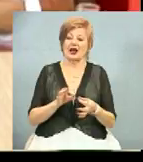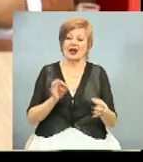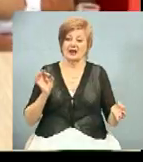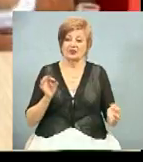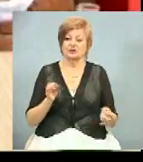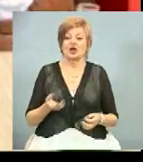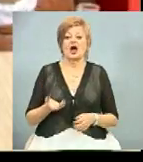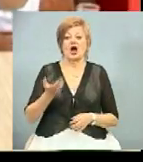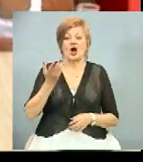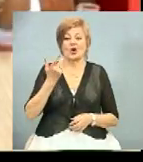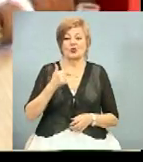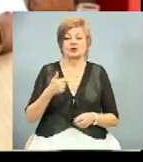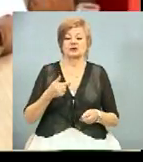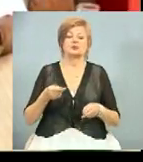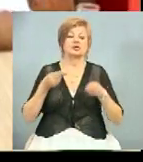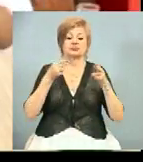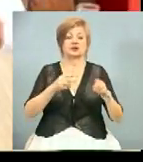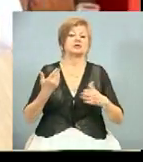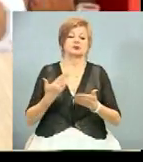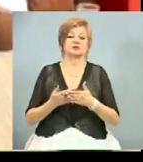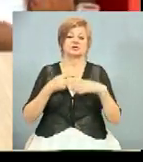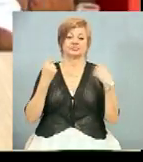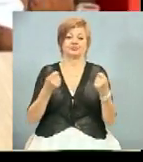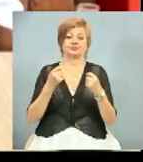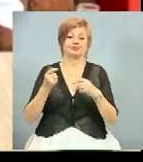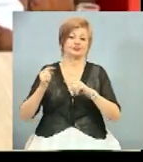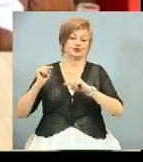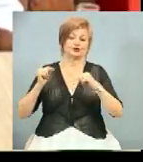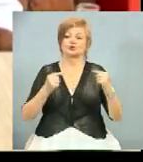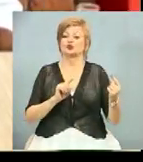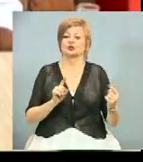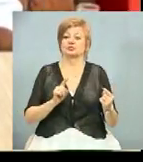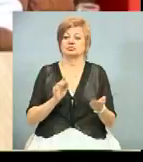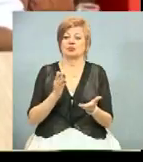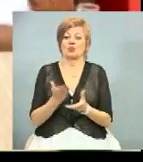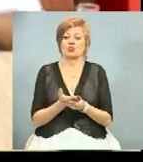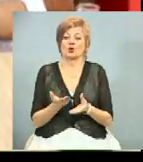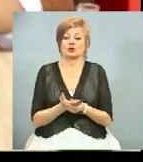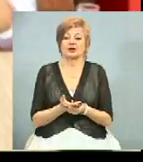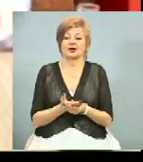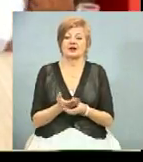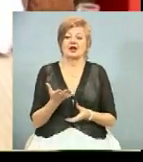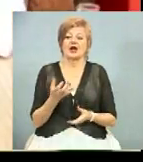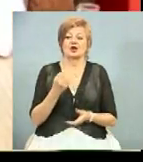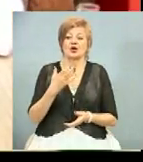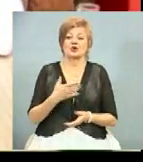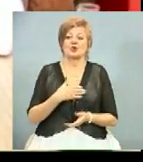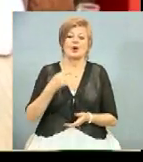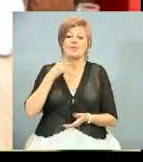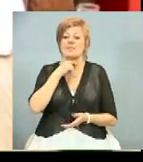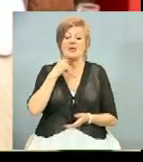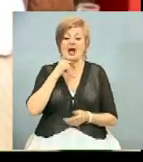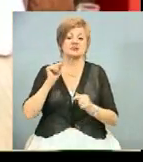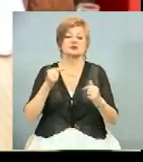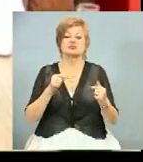от коли ми їдемо на пікнік, ми там щось готуємо? Бутерброди. Бутерброди, а ви любите м'ясо